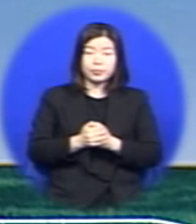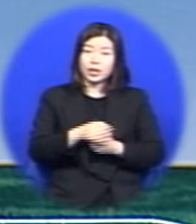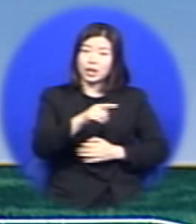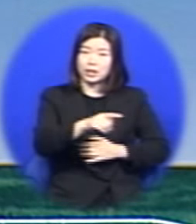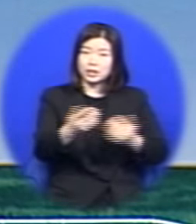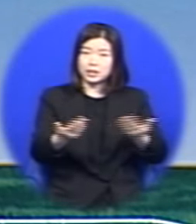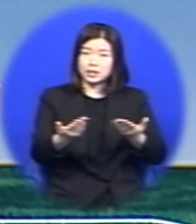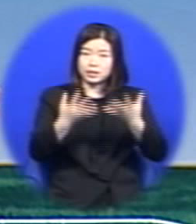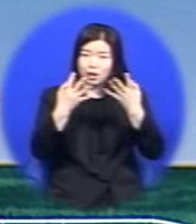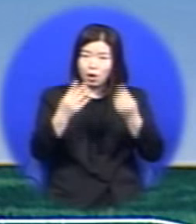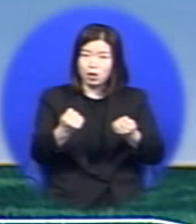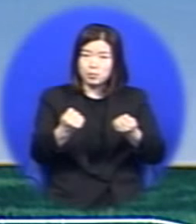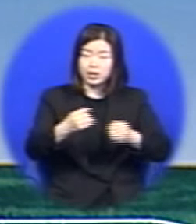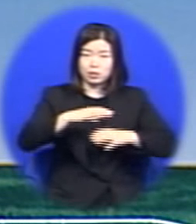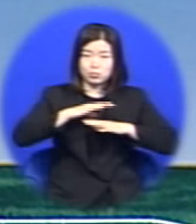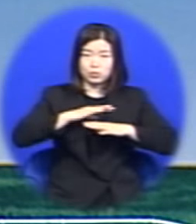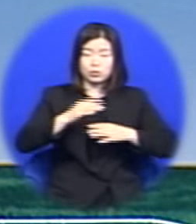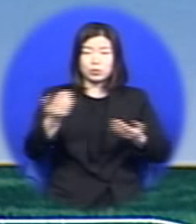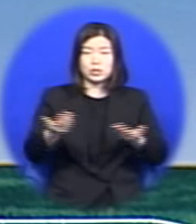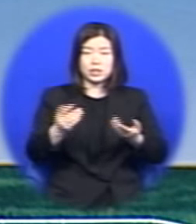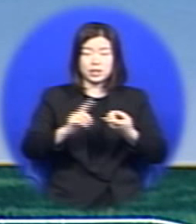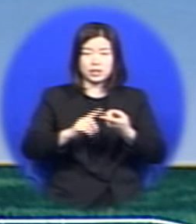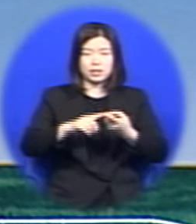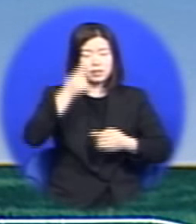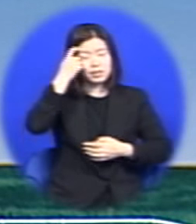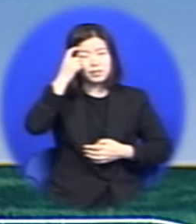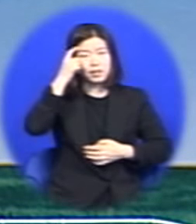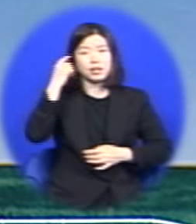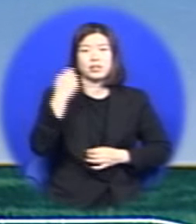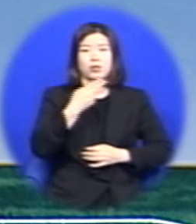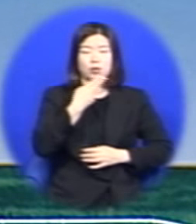이 일이 얼마나 무서운 일인가에 대한 인식이 없습니다.